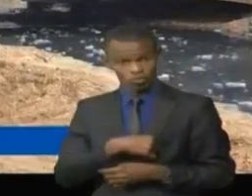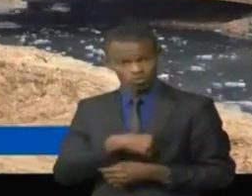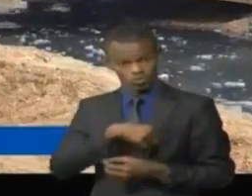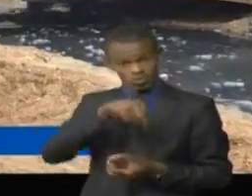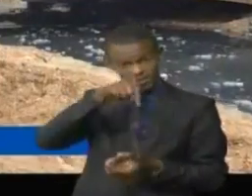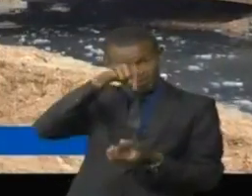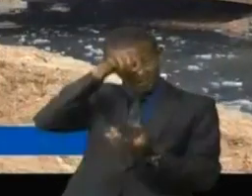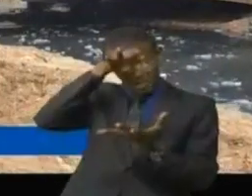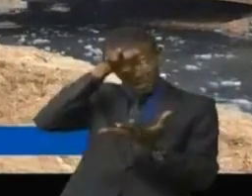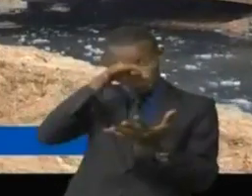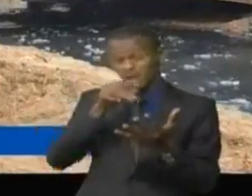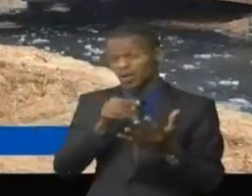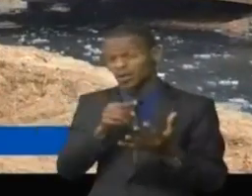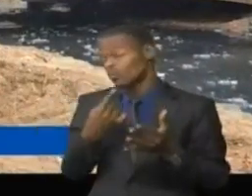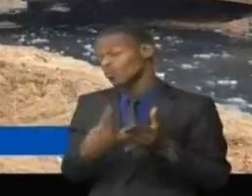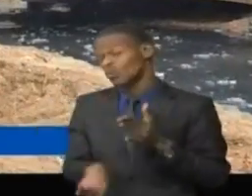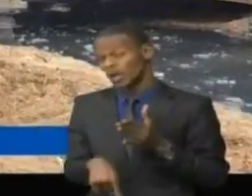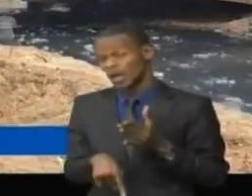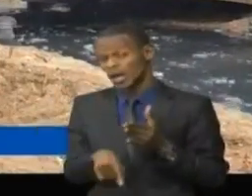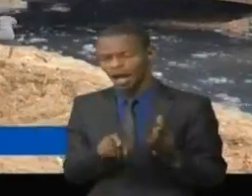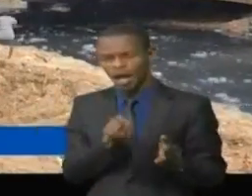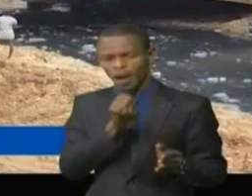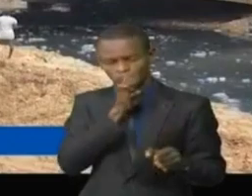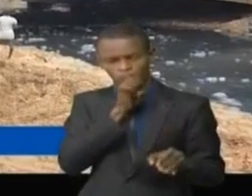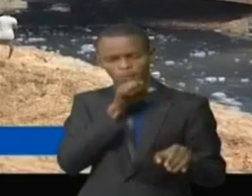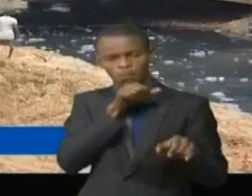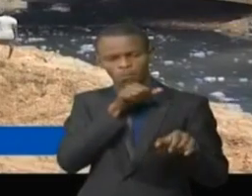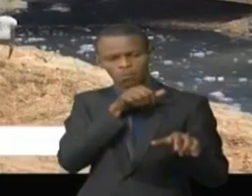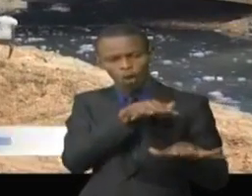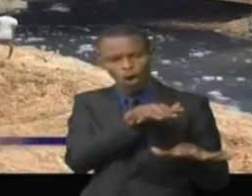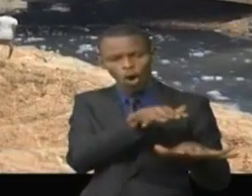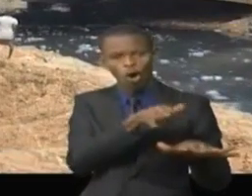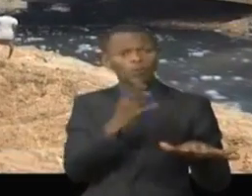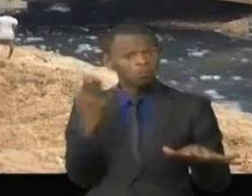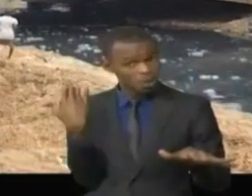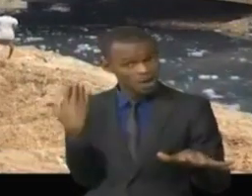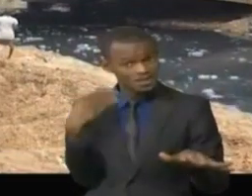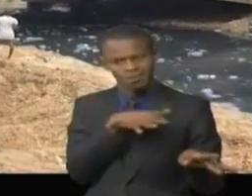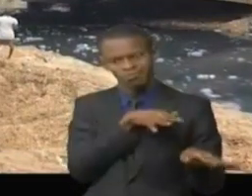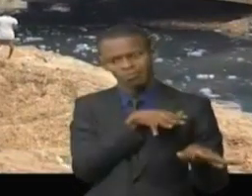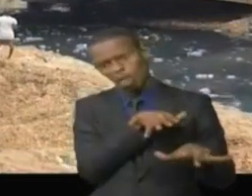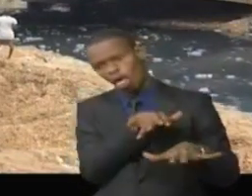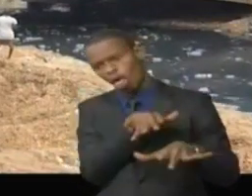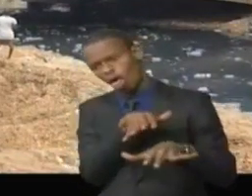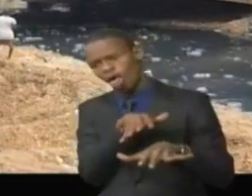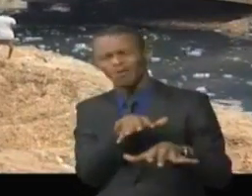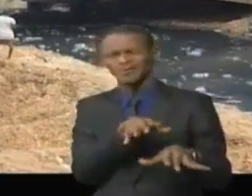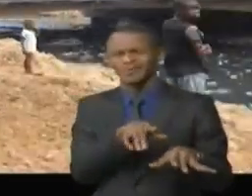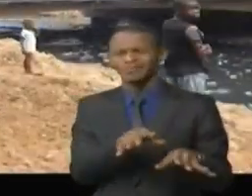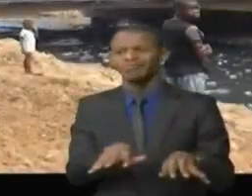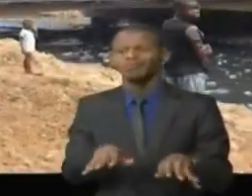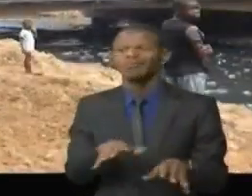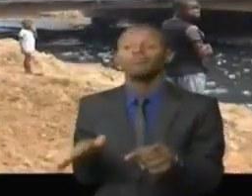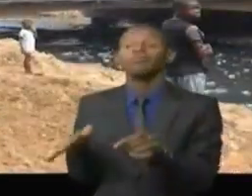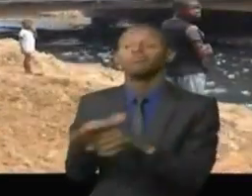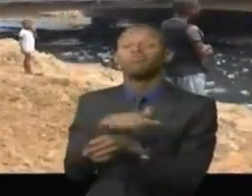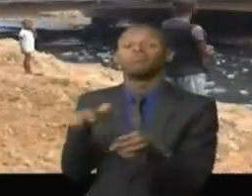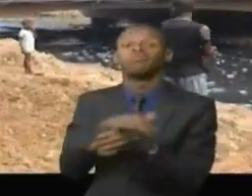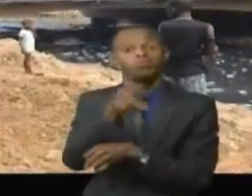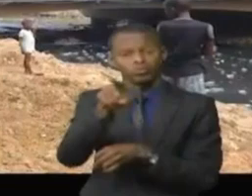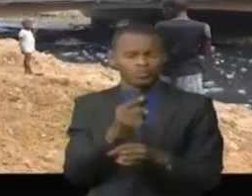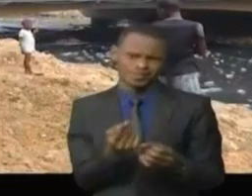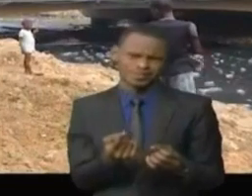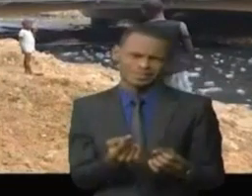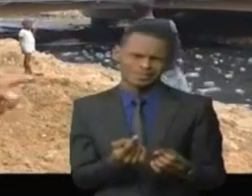la rivière reprenne son cours normal de façon tout à fait naturelle. Maintenant, qu'est-ce qui est arrivé? On a dévié